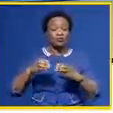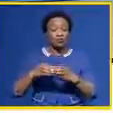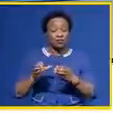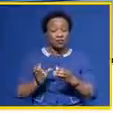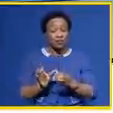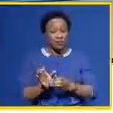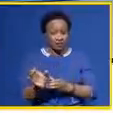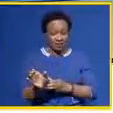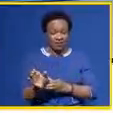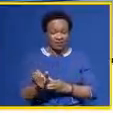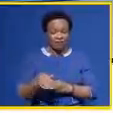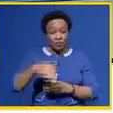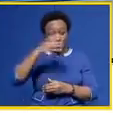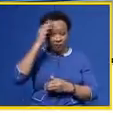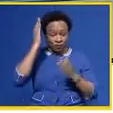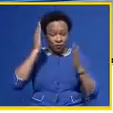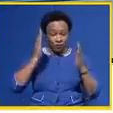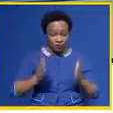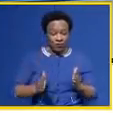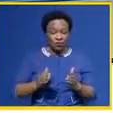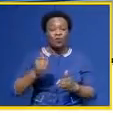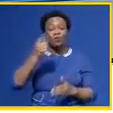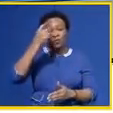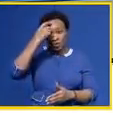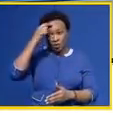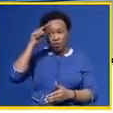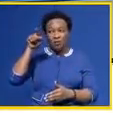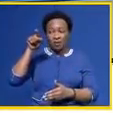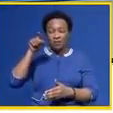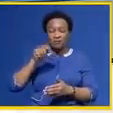mkuu maalumu wa vyuo na vyuo vikuu mkoani Dodoma.